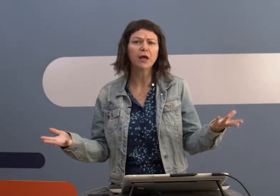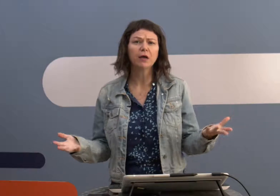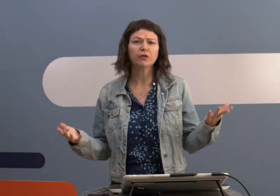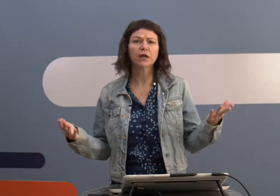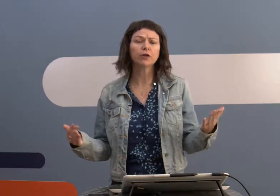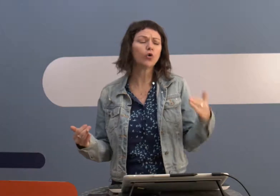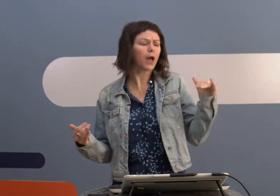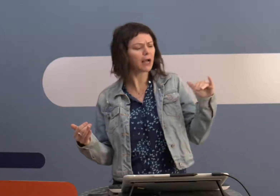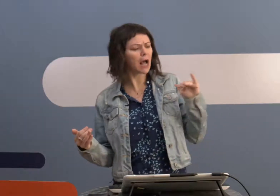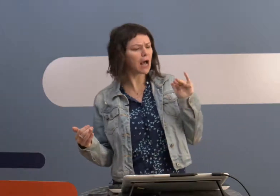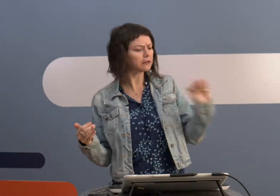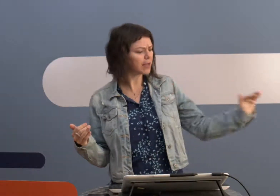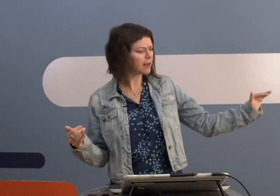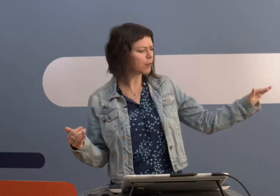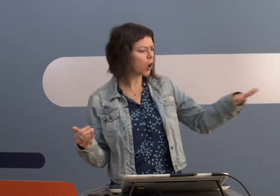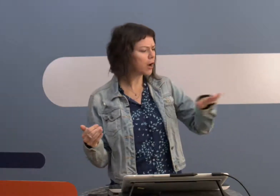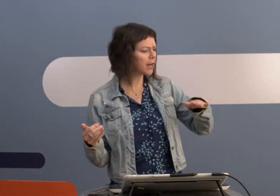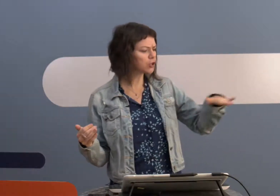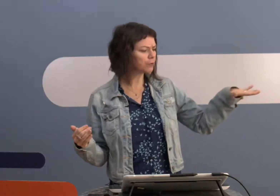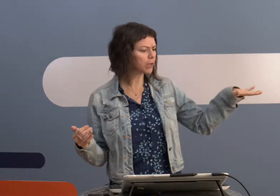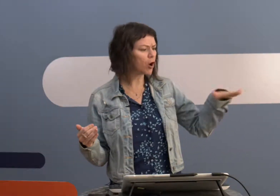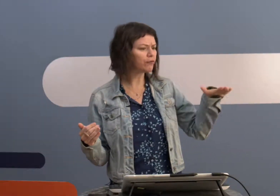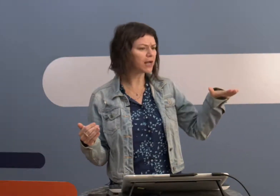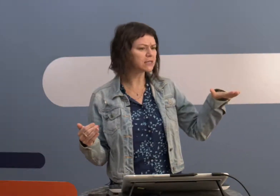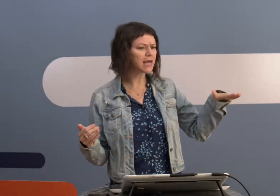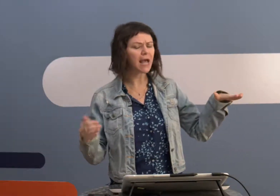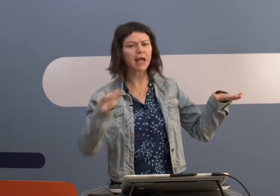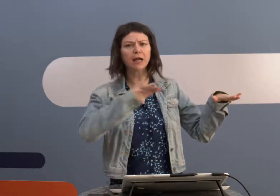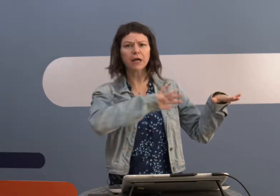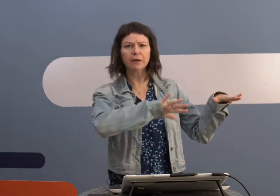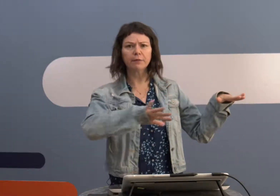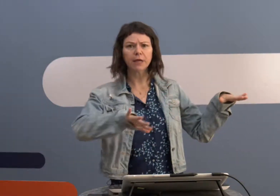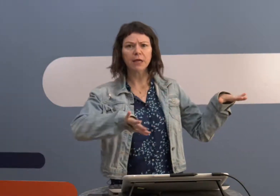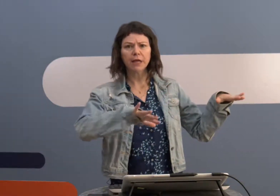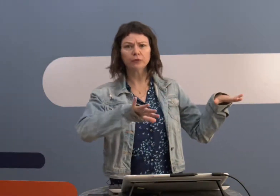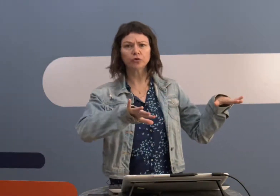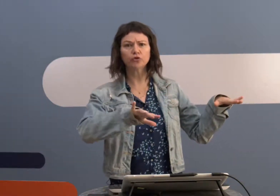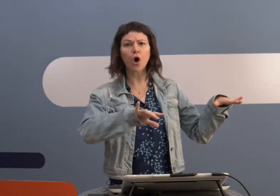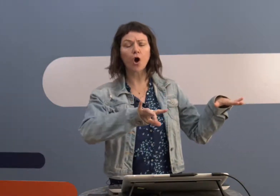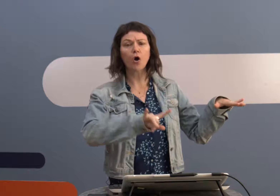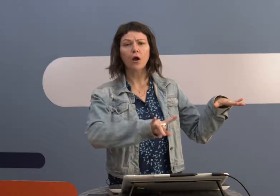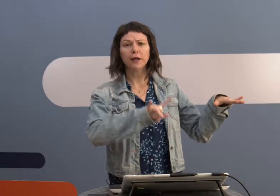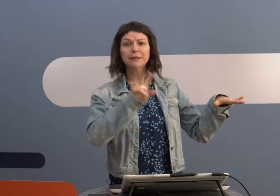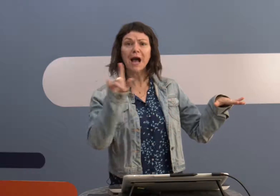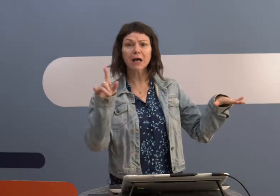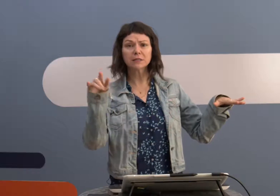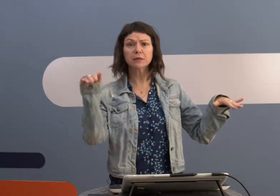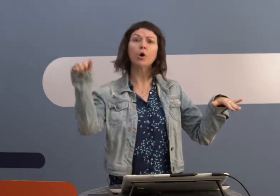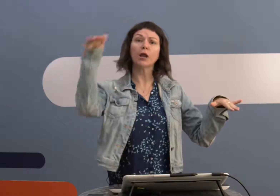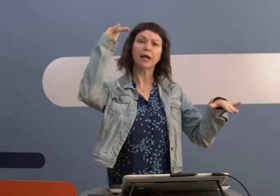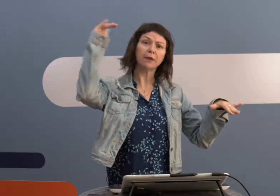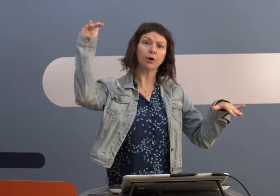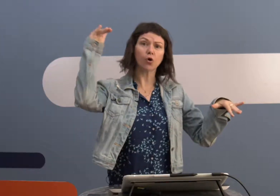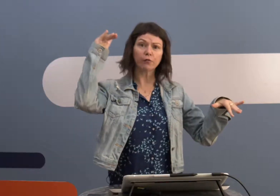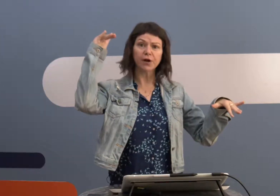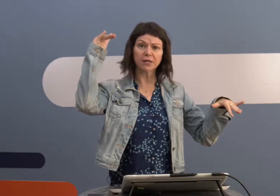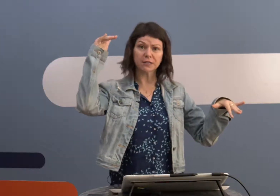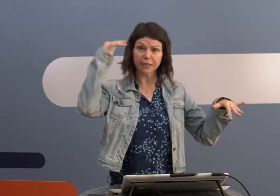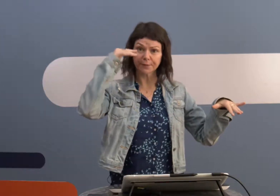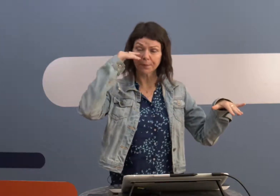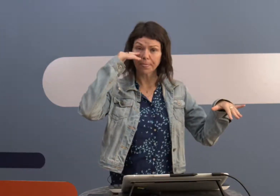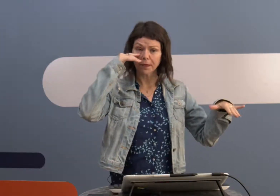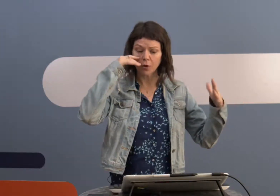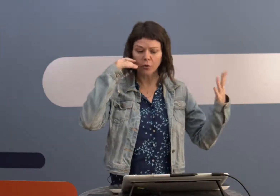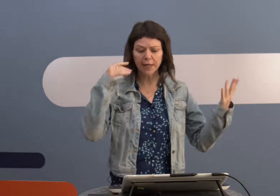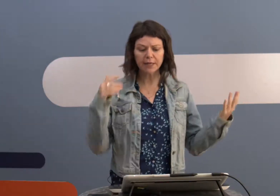ספר, ויגידו, רגע, אתם, כל אלה שבגובה הזה, אין לכם את אותו יחס כמו לאלה בגובה